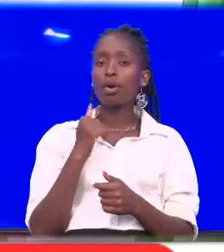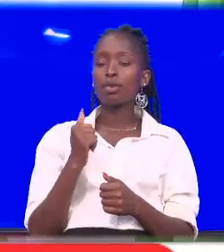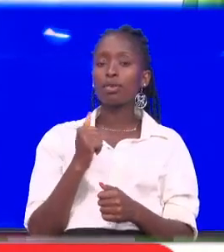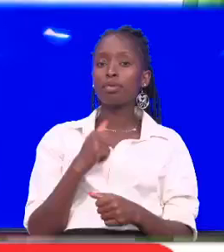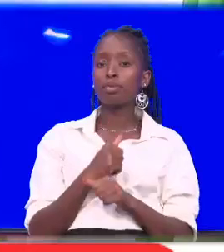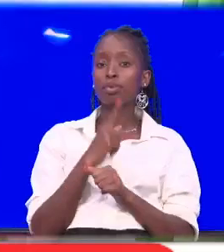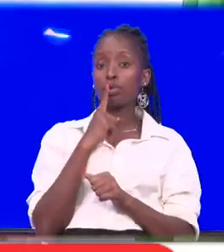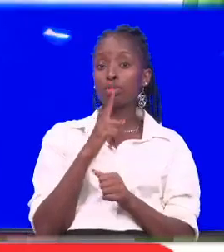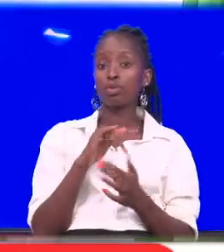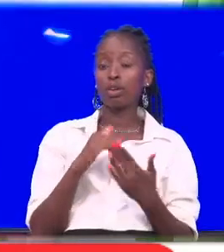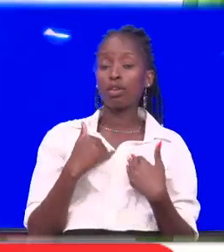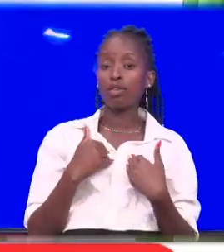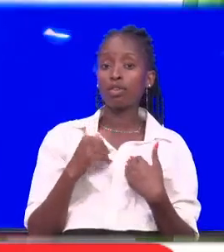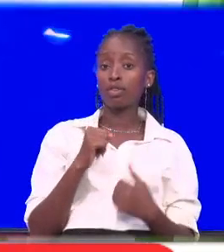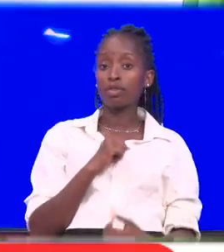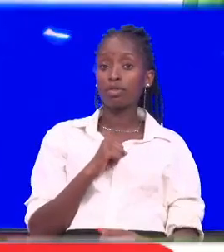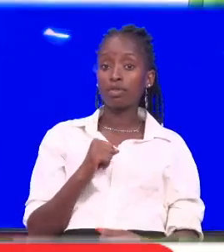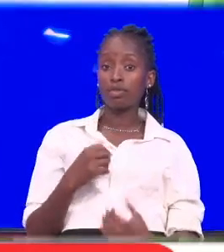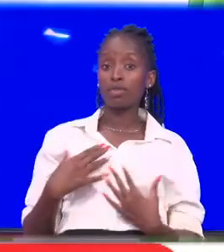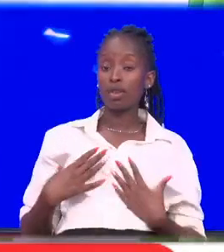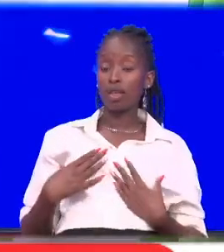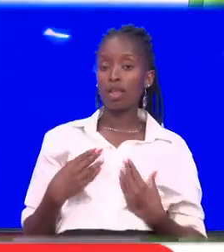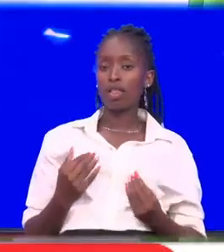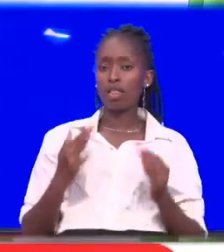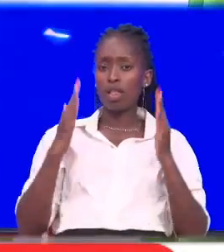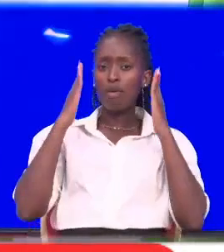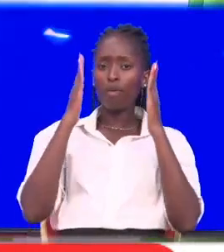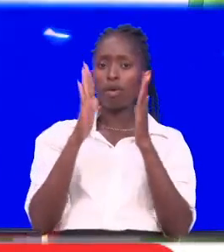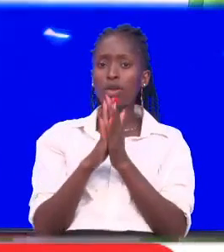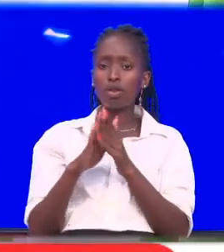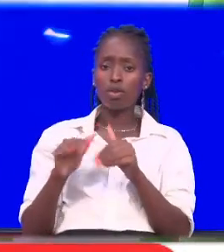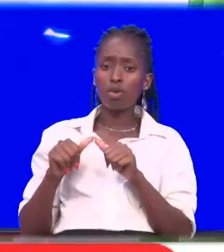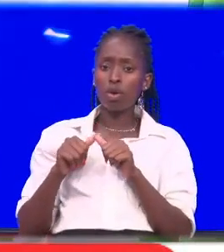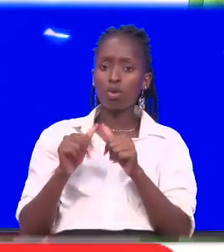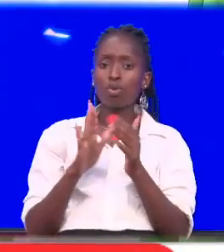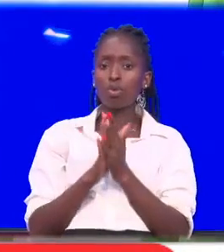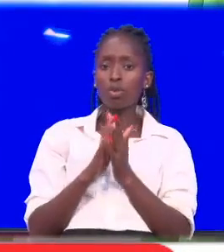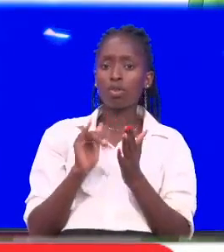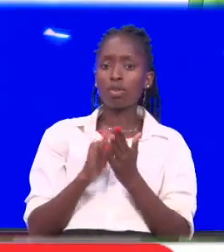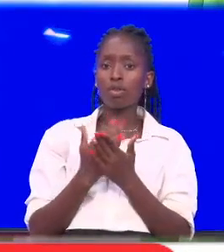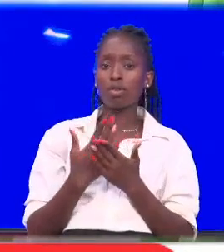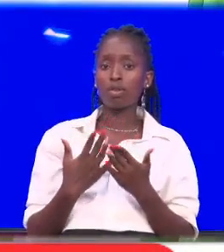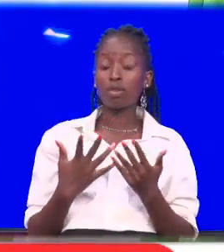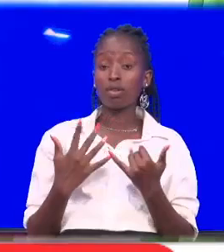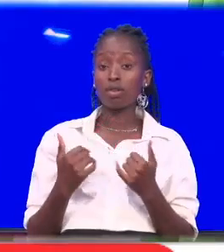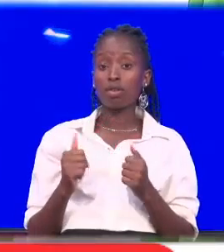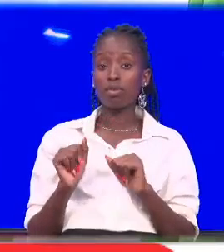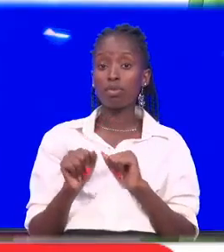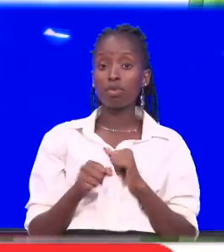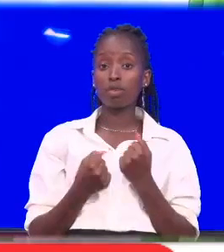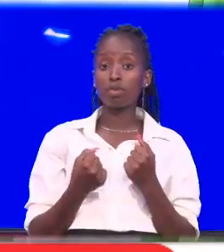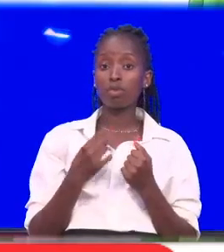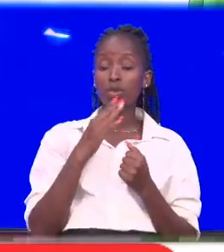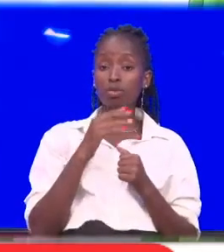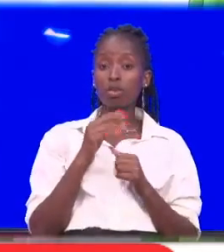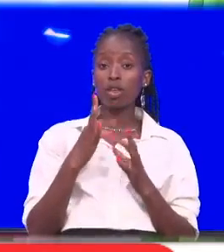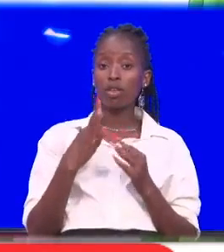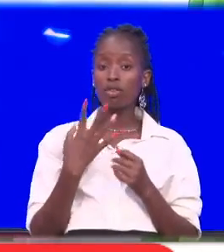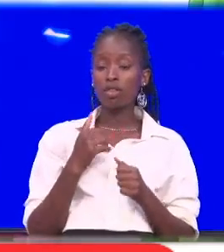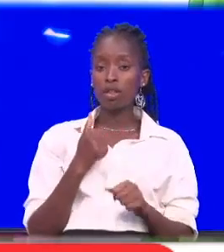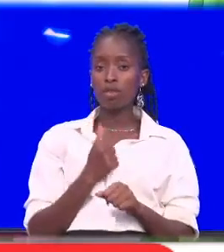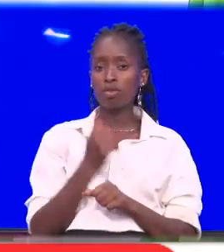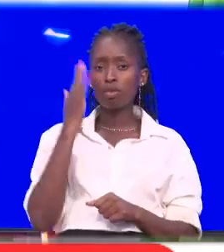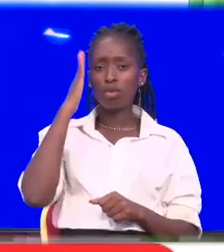afya, inaendeshwa kulingana na sheria. Sasa tunashughulikia kuhakikisha kwamba tutajua wale wamelipwa na